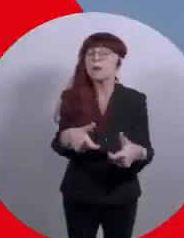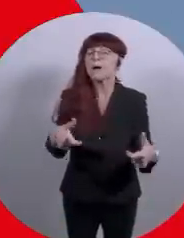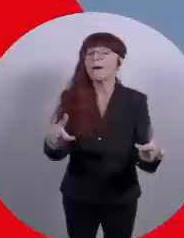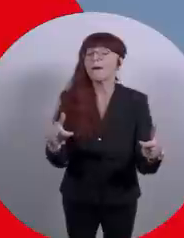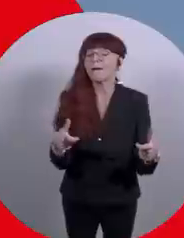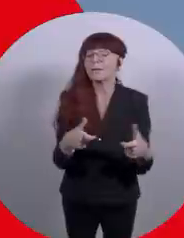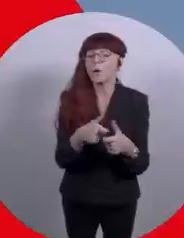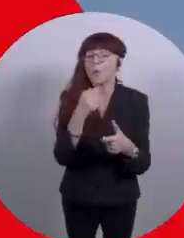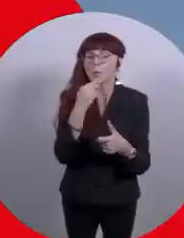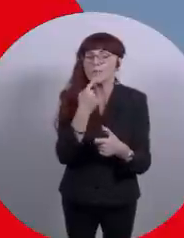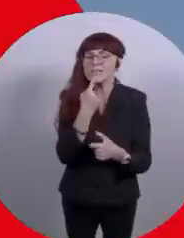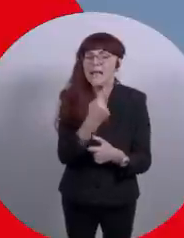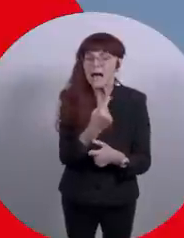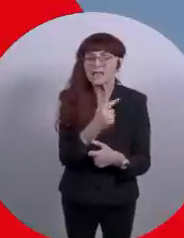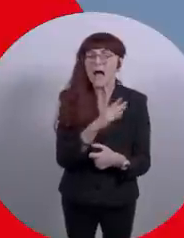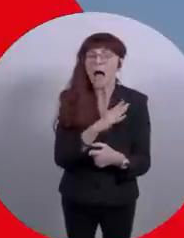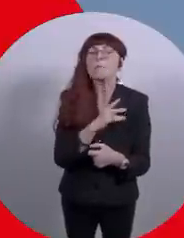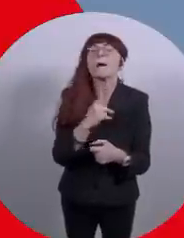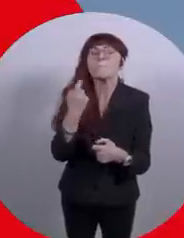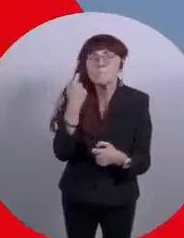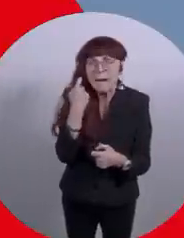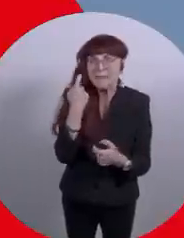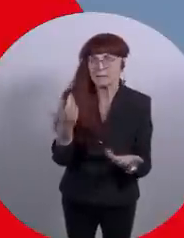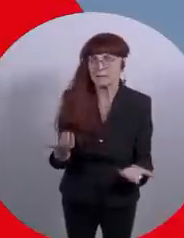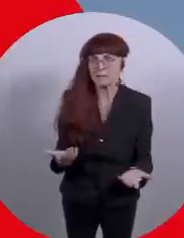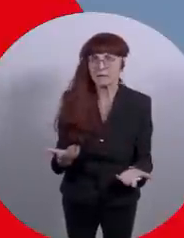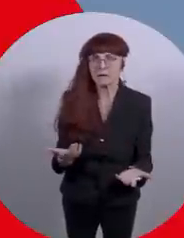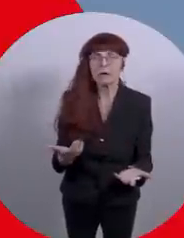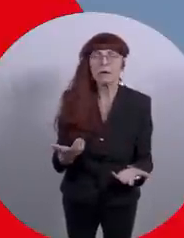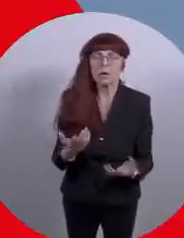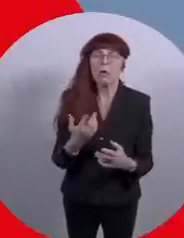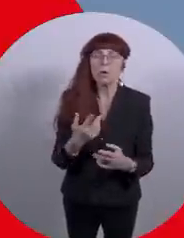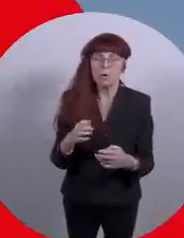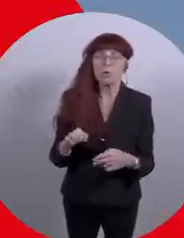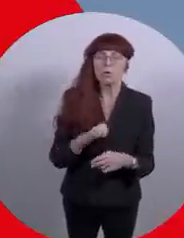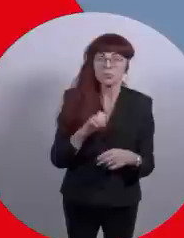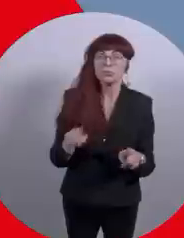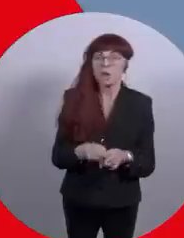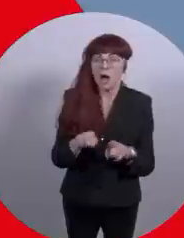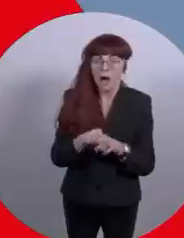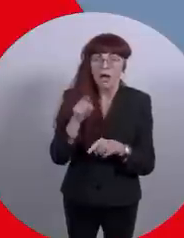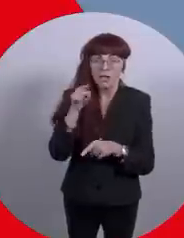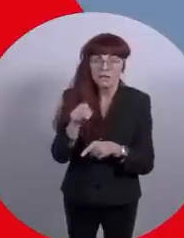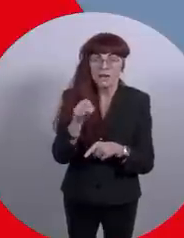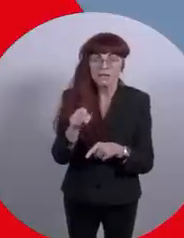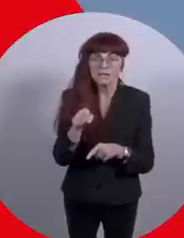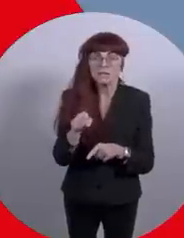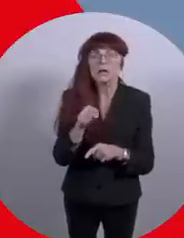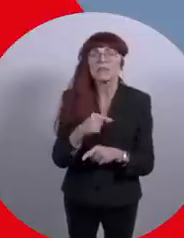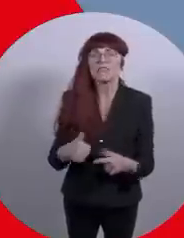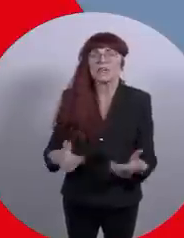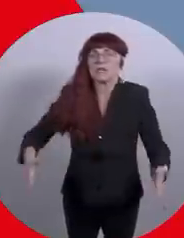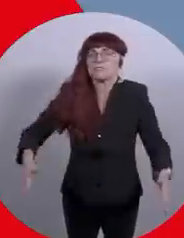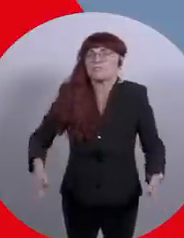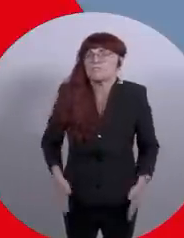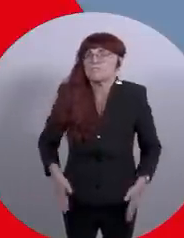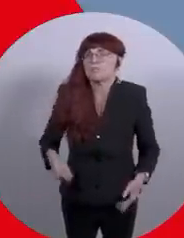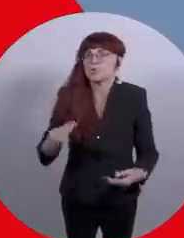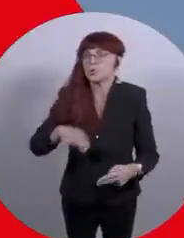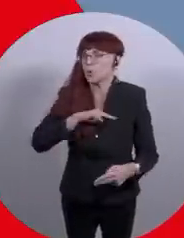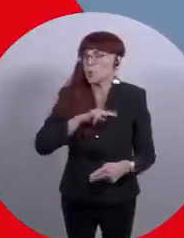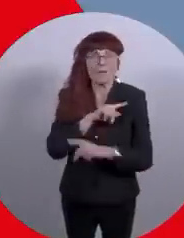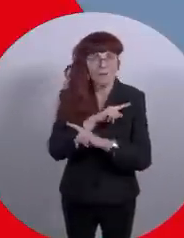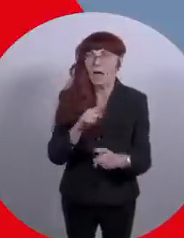gesagt aber sie stehen im Raum und in europa droht die aussterität zurückzukommen das ist dies wogegen wir uns gemeinsam